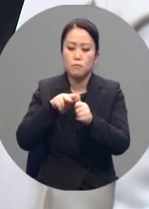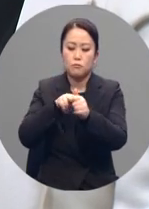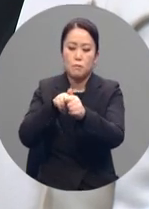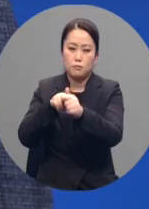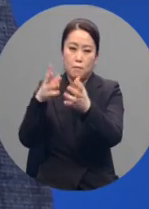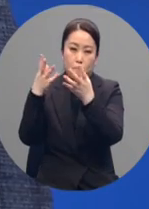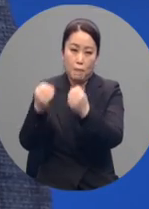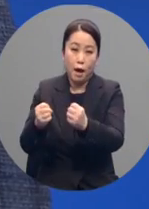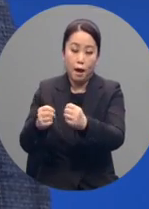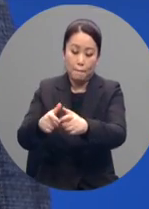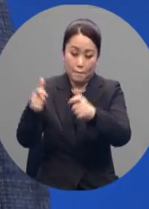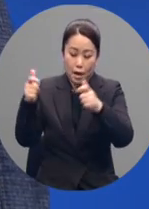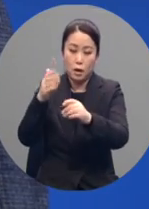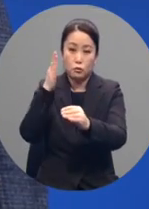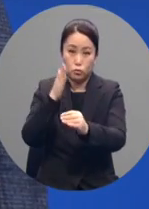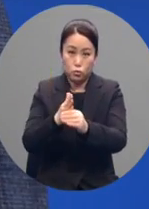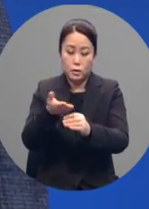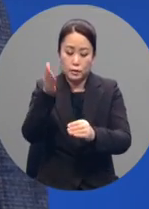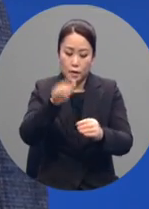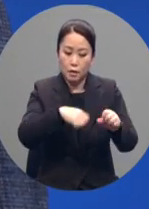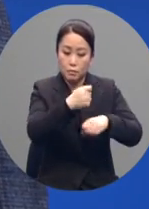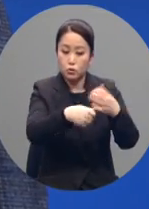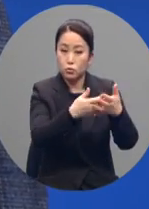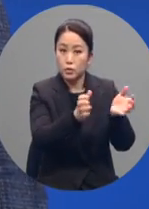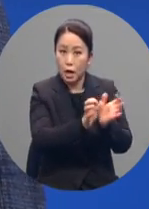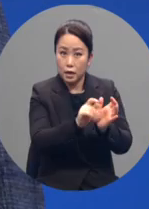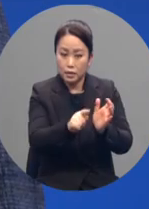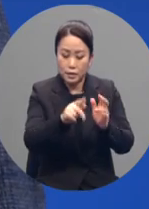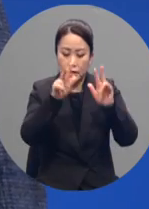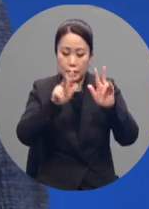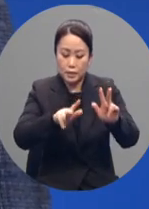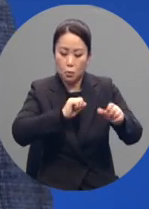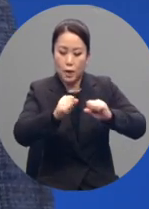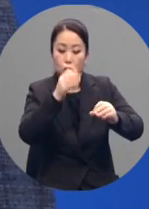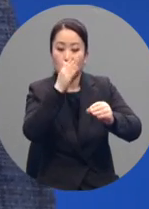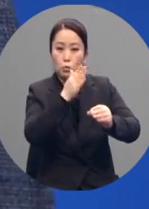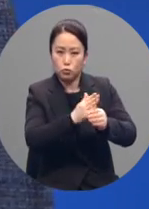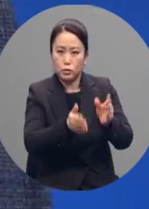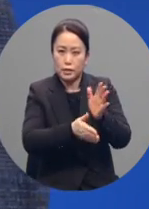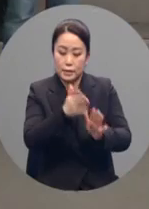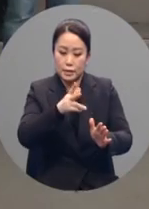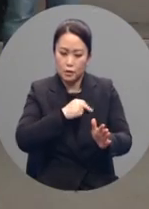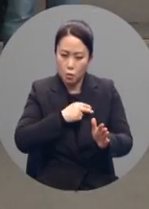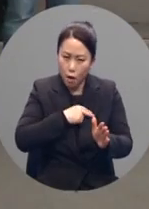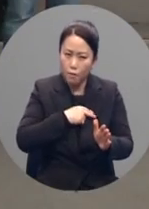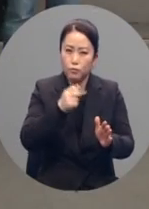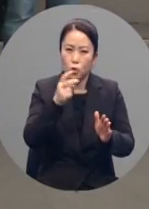민주당은 현역 구청장과 시의원들의 재선 전략에 초점이 맞춰지는 분위기입니다.